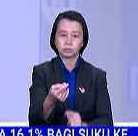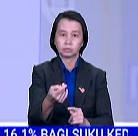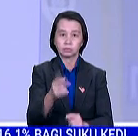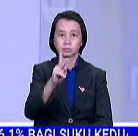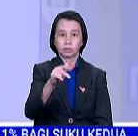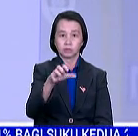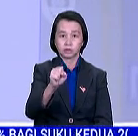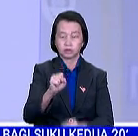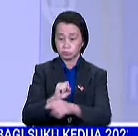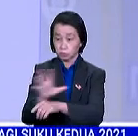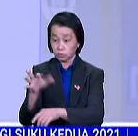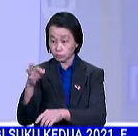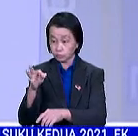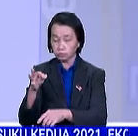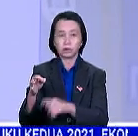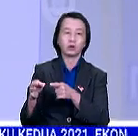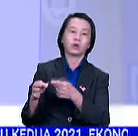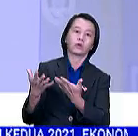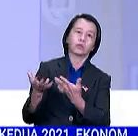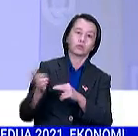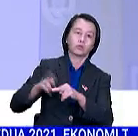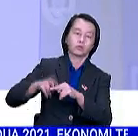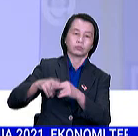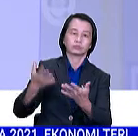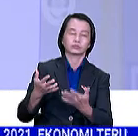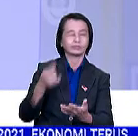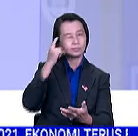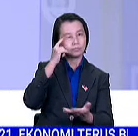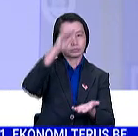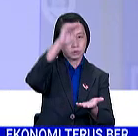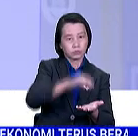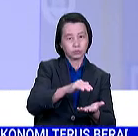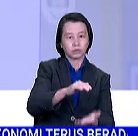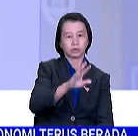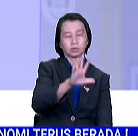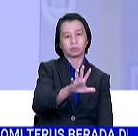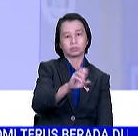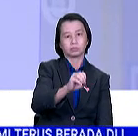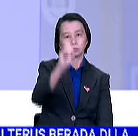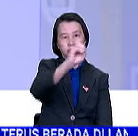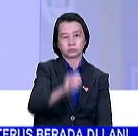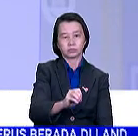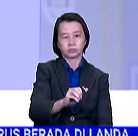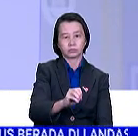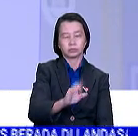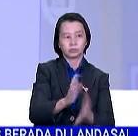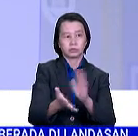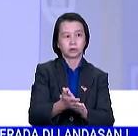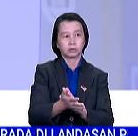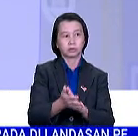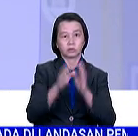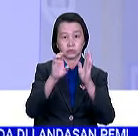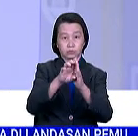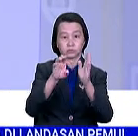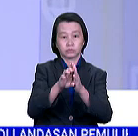kes COVID-19 yang kini meningkat, maka kita telah kurangkan sehingga ke 65% sebenarnya. Jadi sebagai